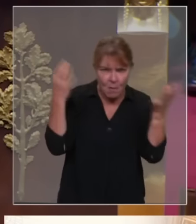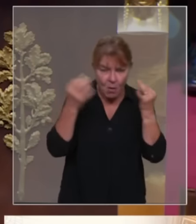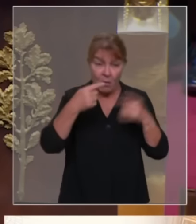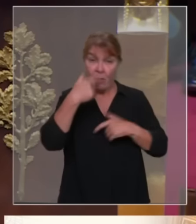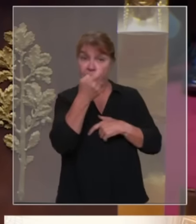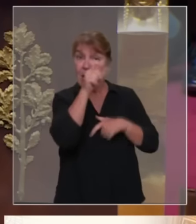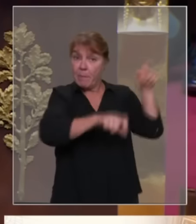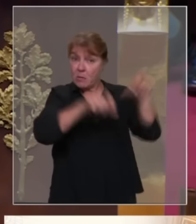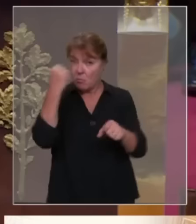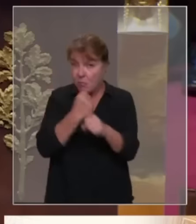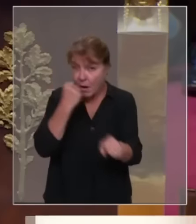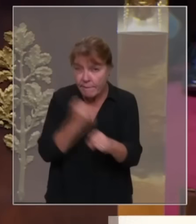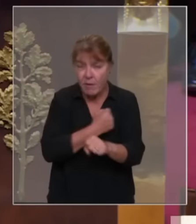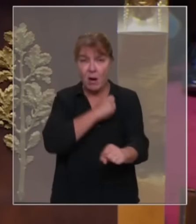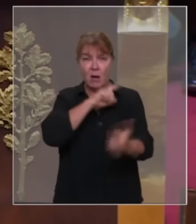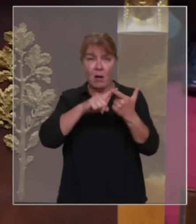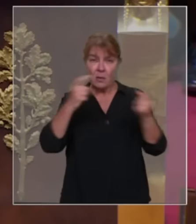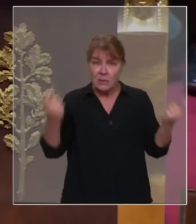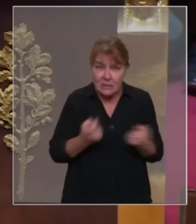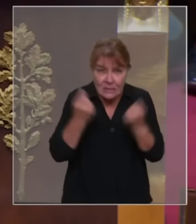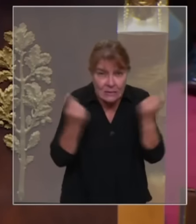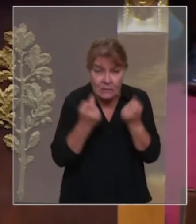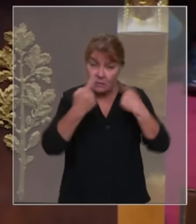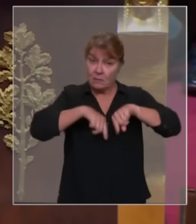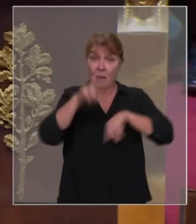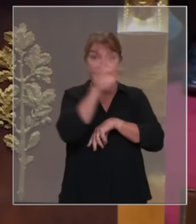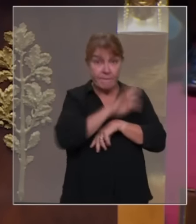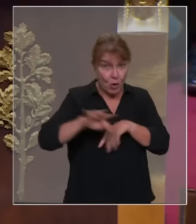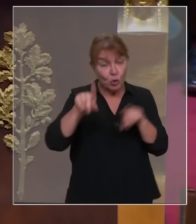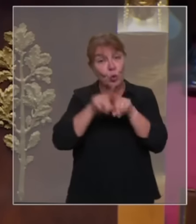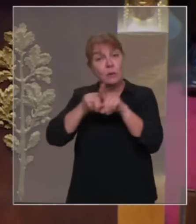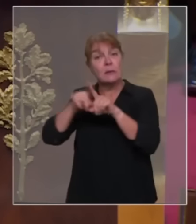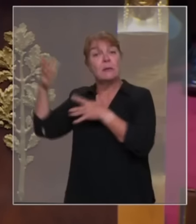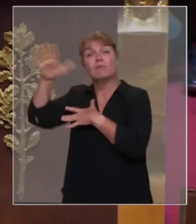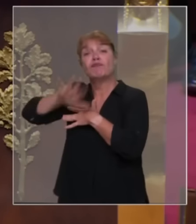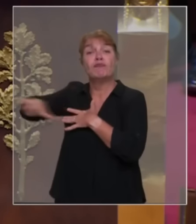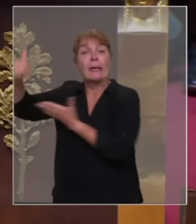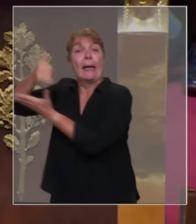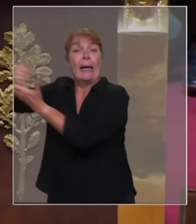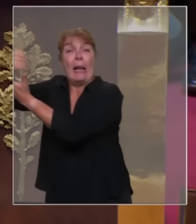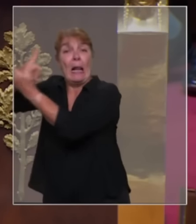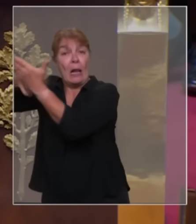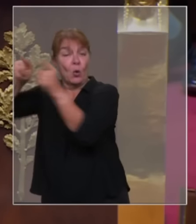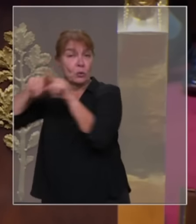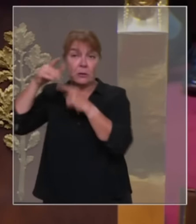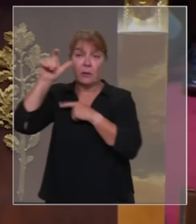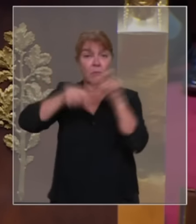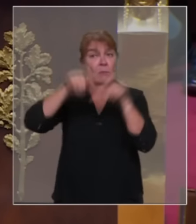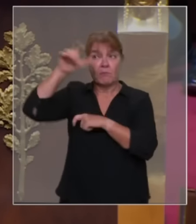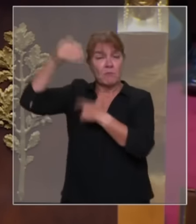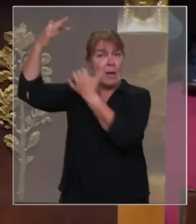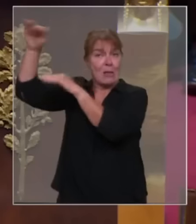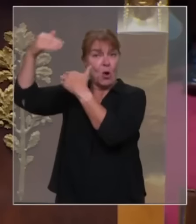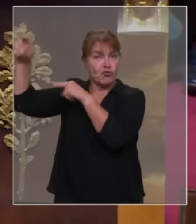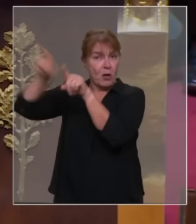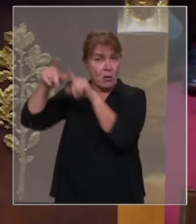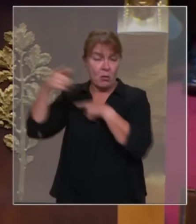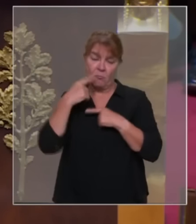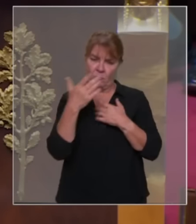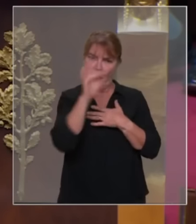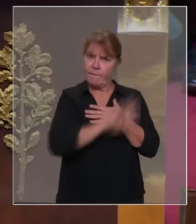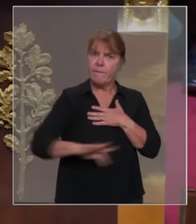travaillent, produisent, entreprennent, ici en métropole, mais aussi outre-mer et à l'étranger. Nous partons d'une France qui,